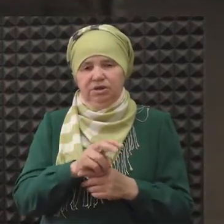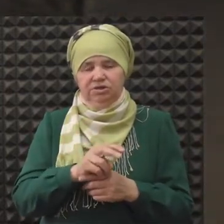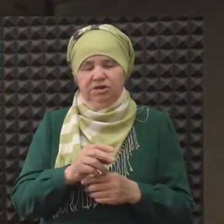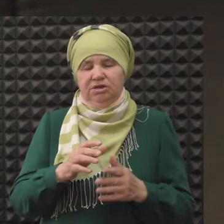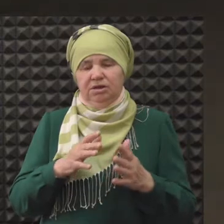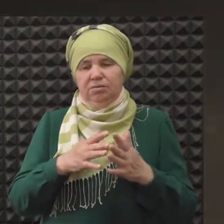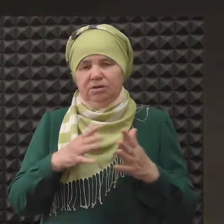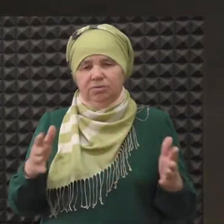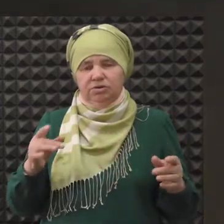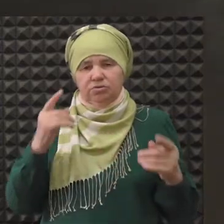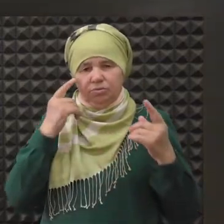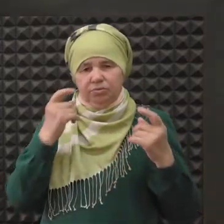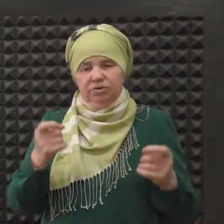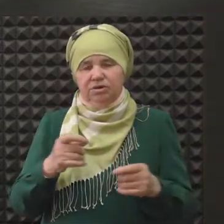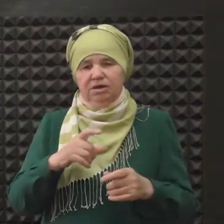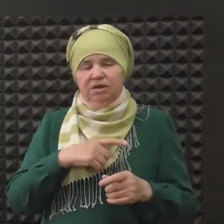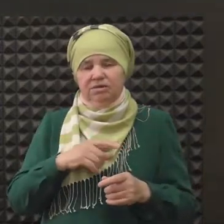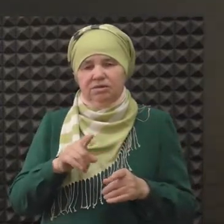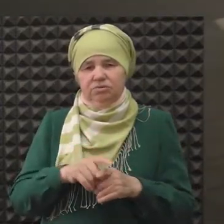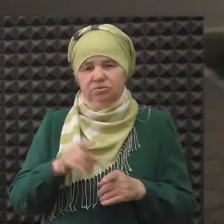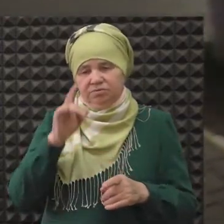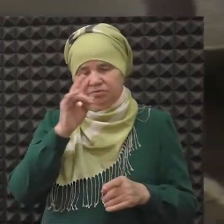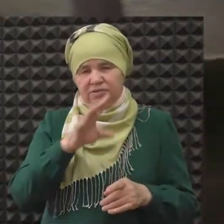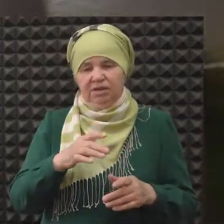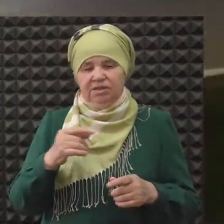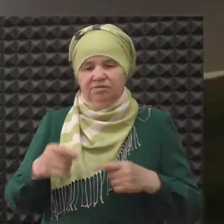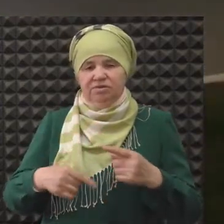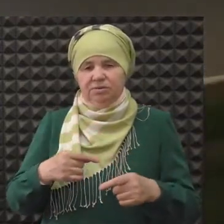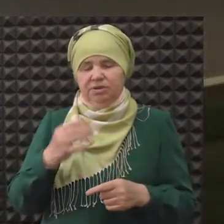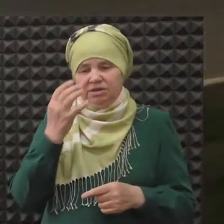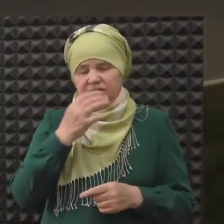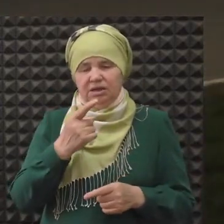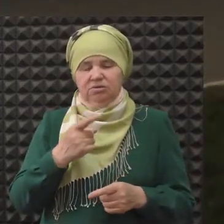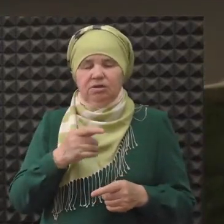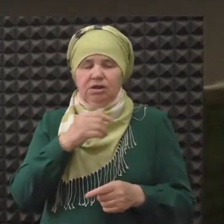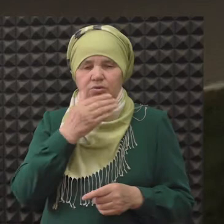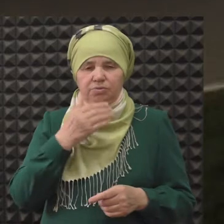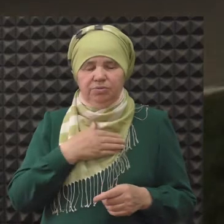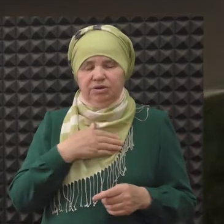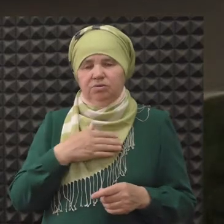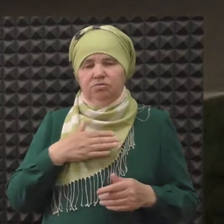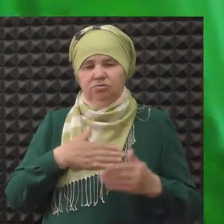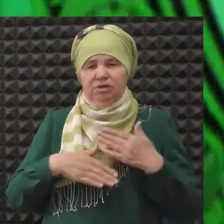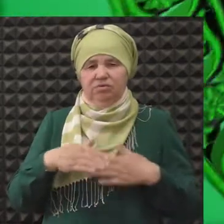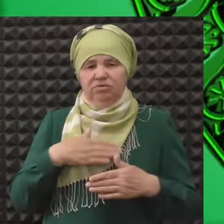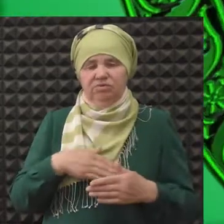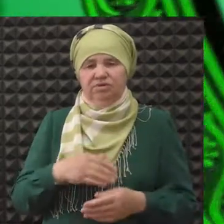меньшая популярность и у подарка от мэра Казани. Поездка на велосипеде для незрячих – одно из любимых и немногих развлечений.